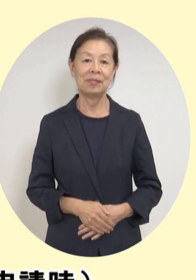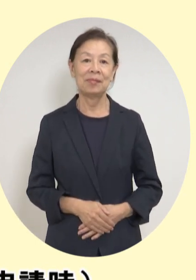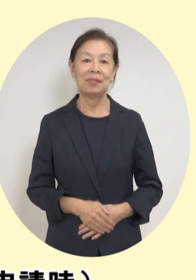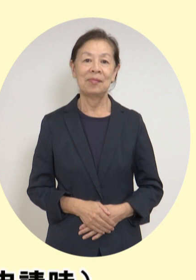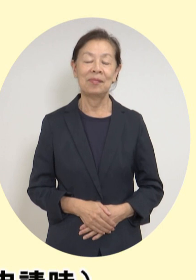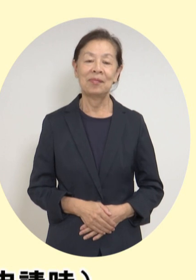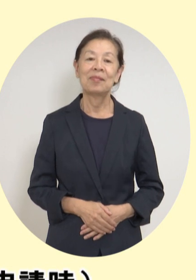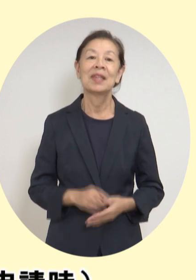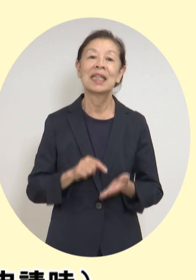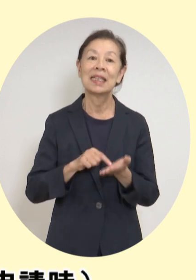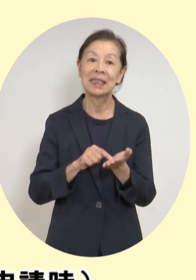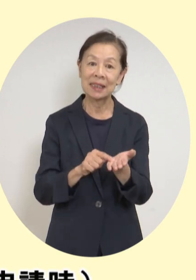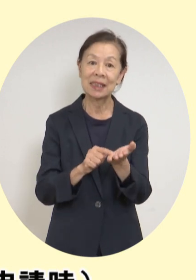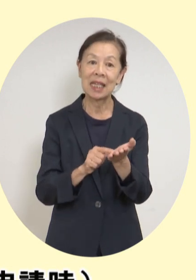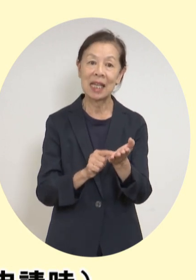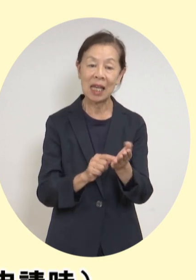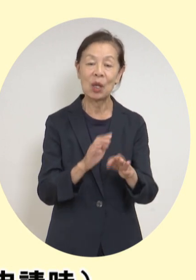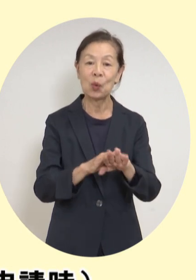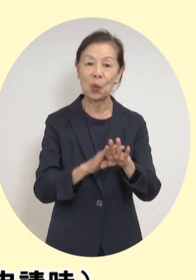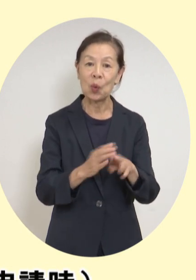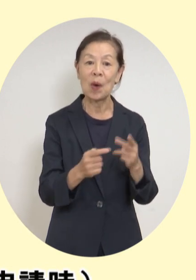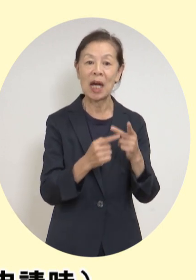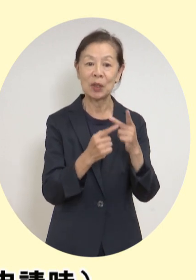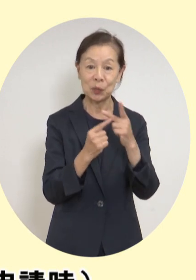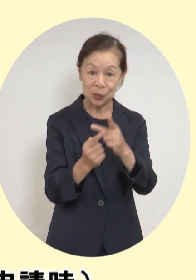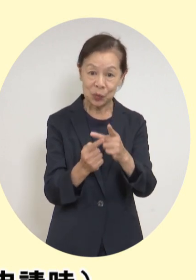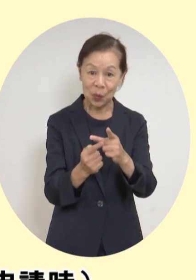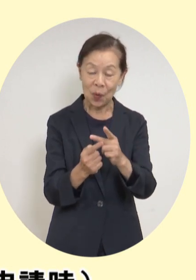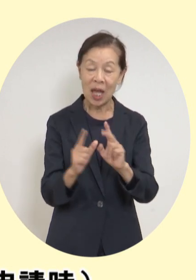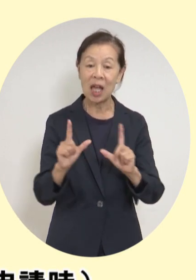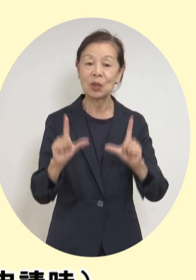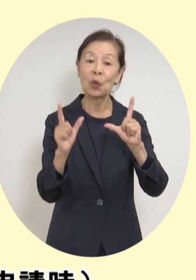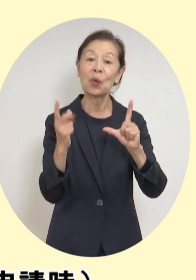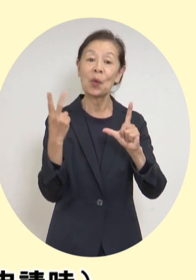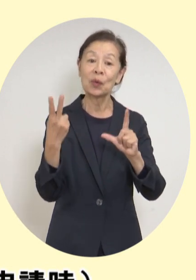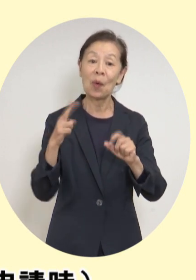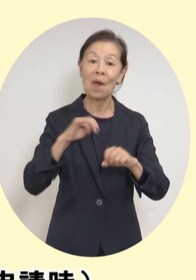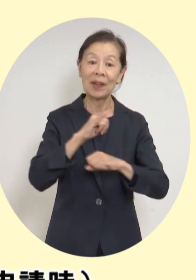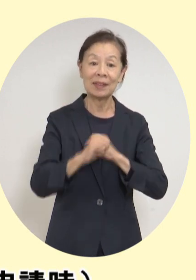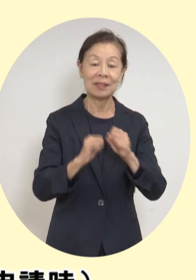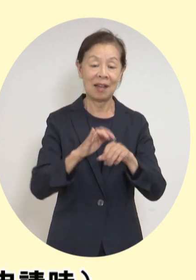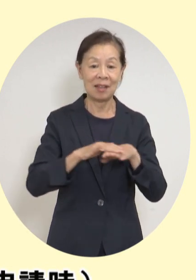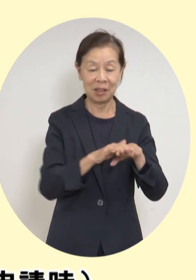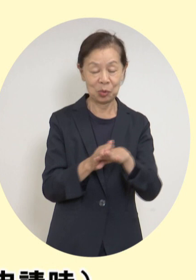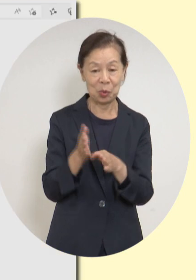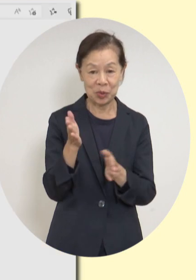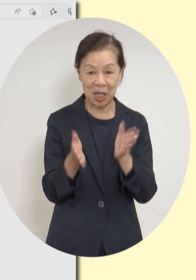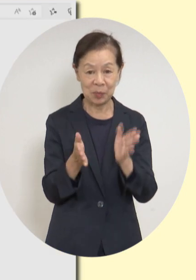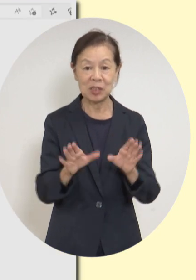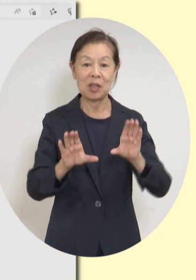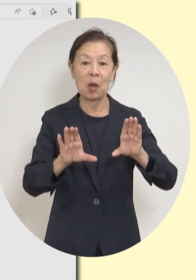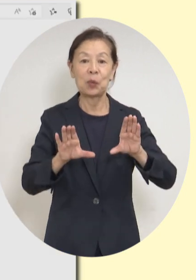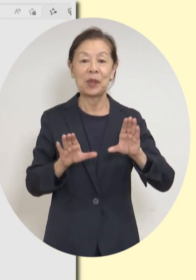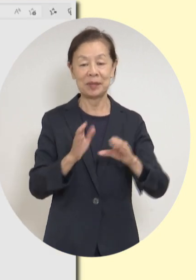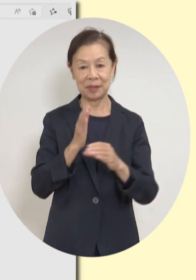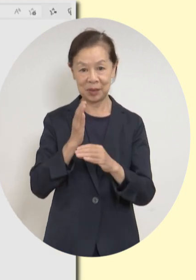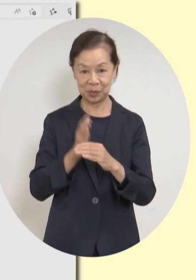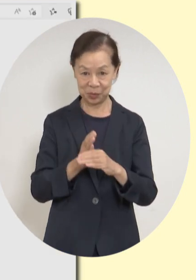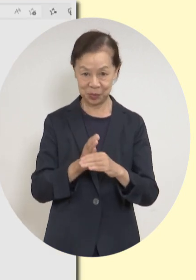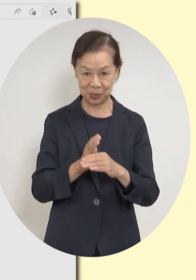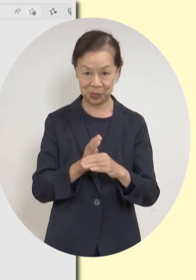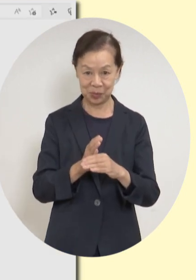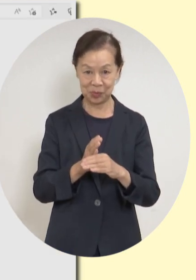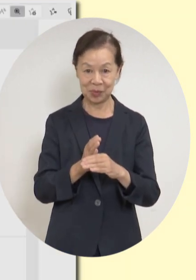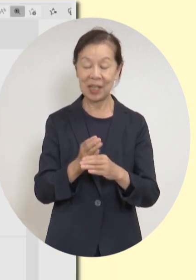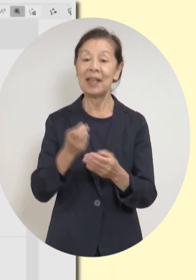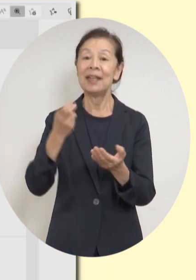申請は郵送または東京都電子申請サービスで受け付けています。利用規約